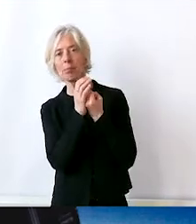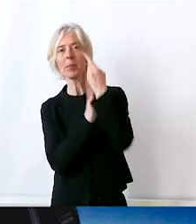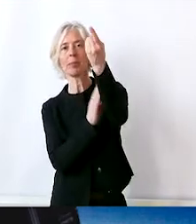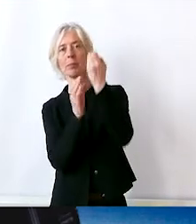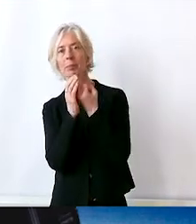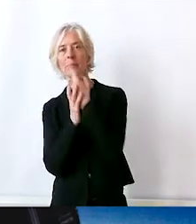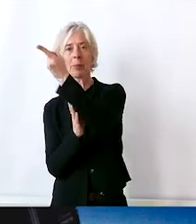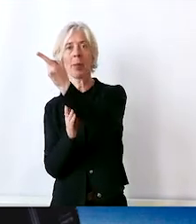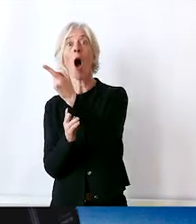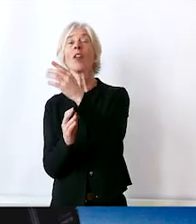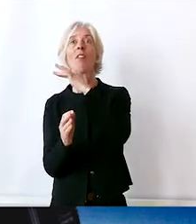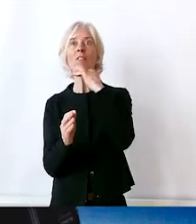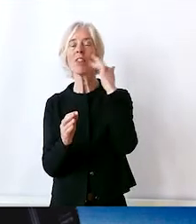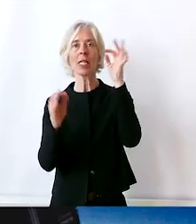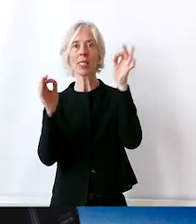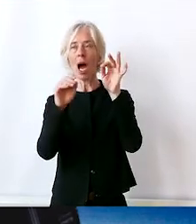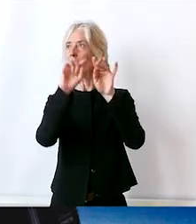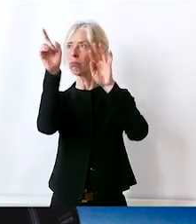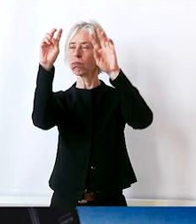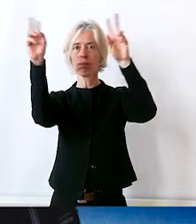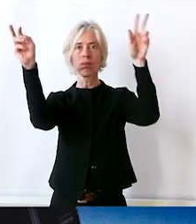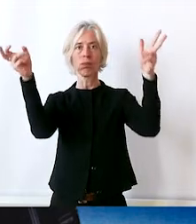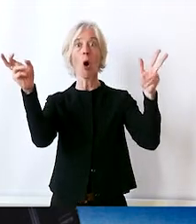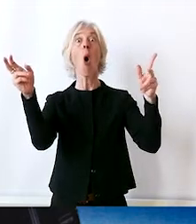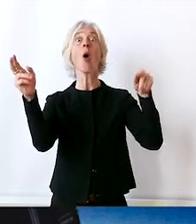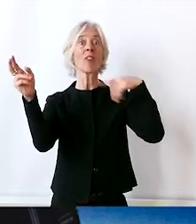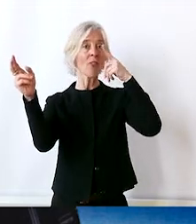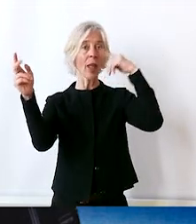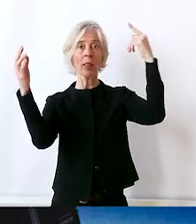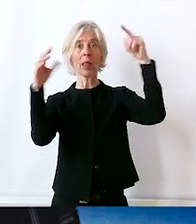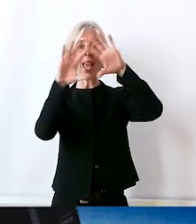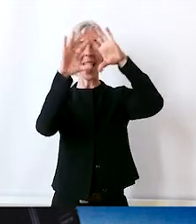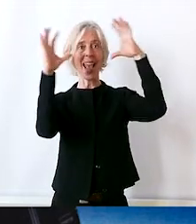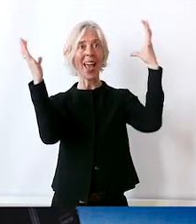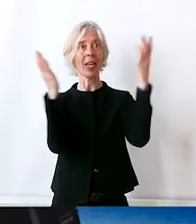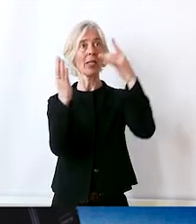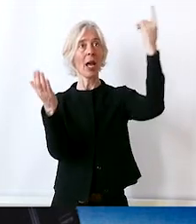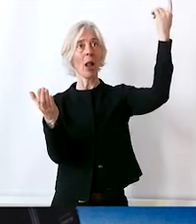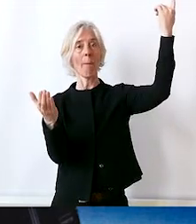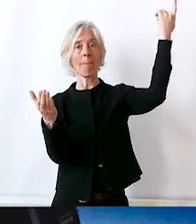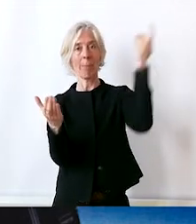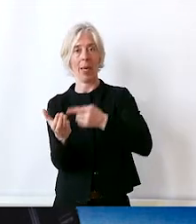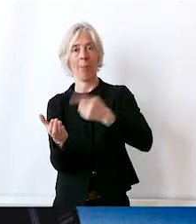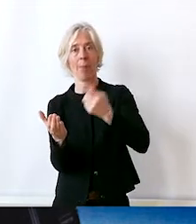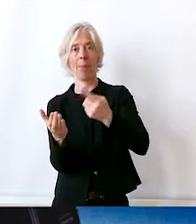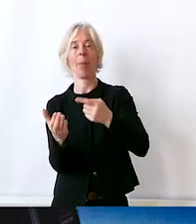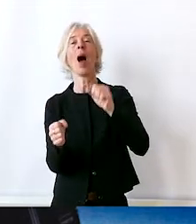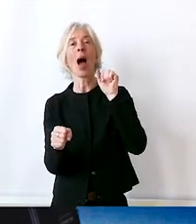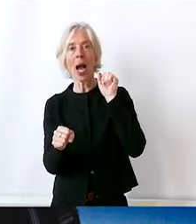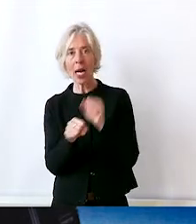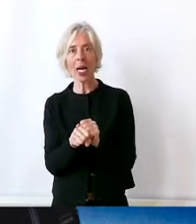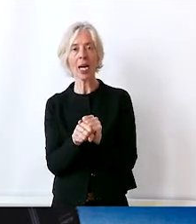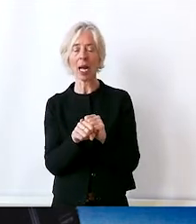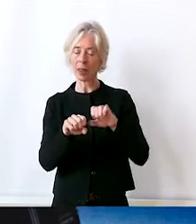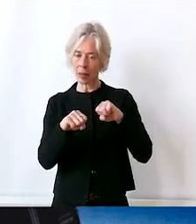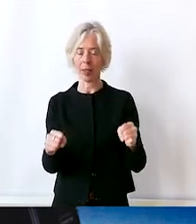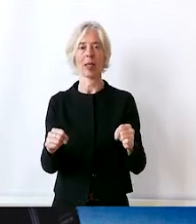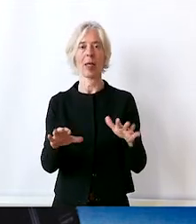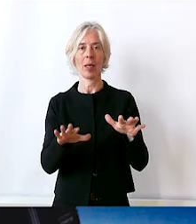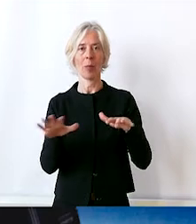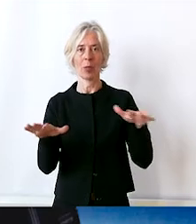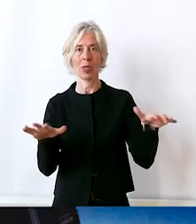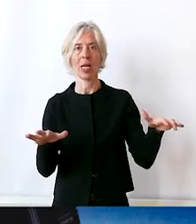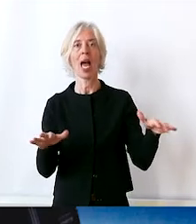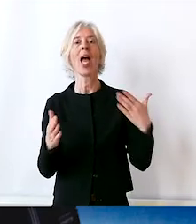einen Schneeballeffekt verursachen und innerhalb von einer Woche quasi dafür sorgen, dass wir kein GPS mehr haben, wir kein Internet